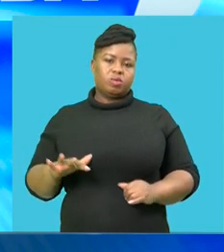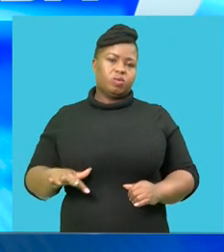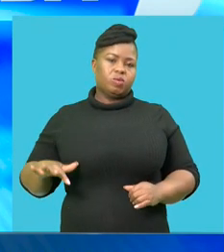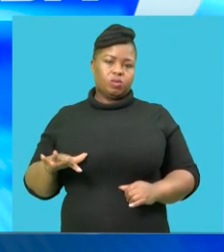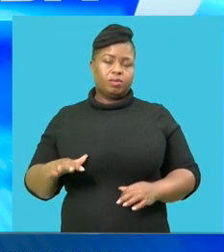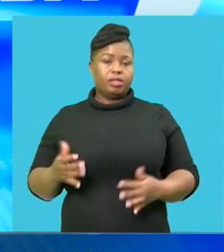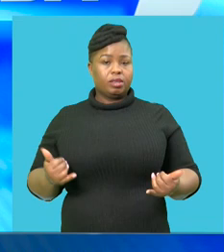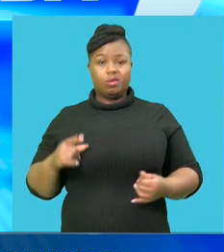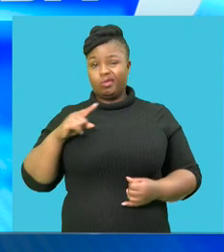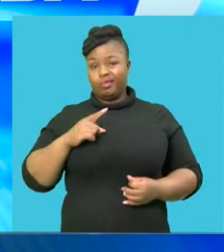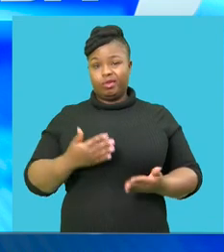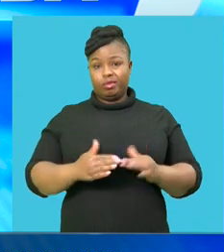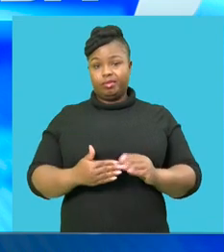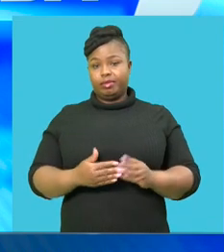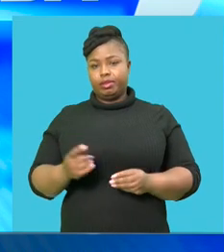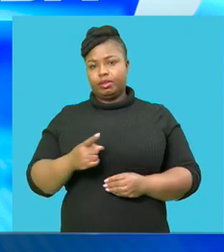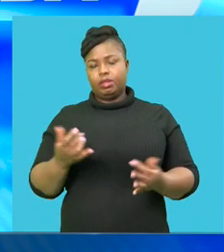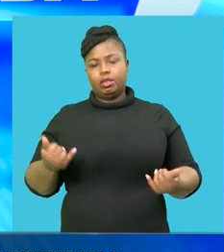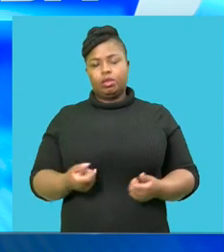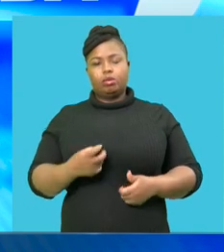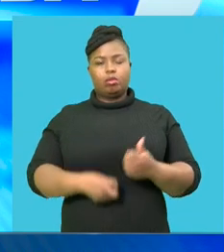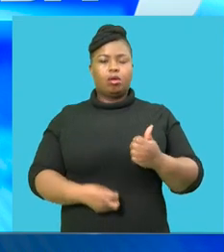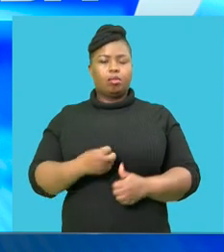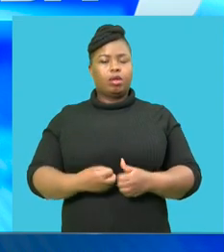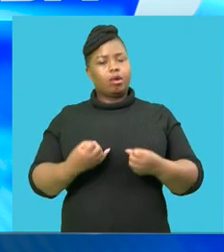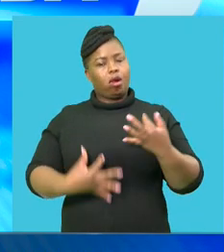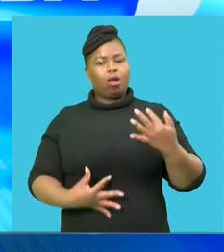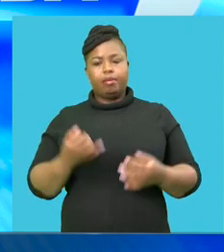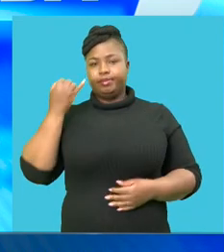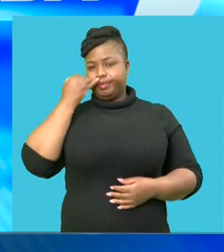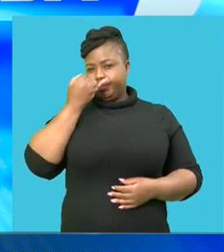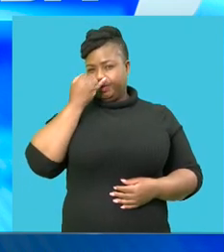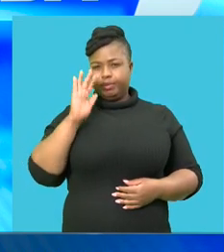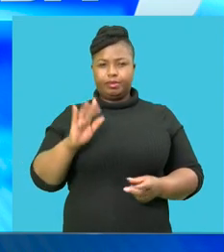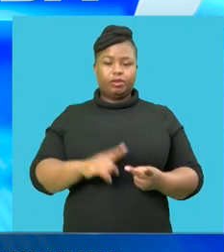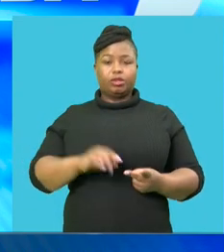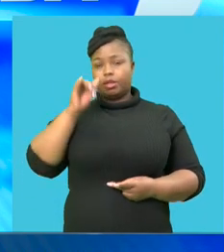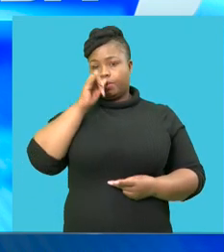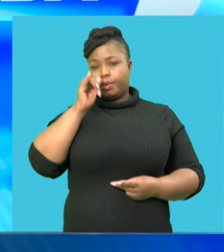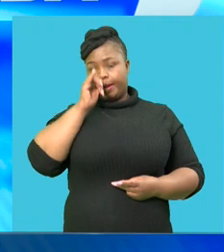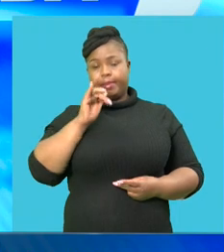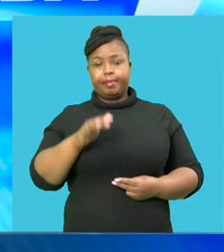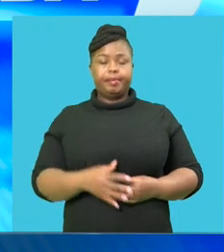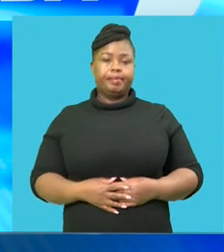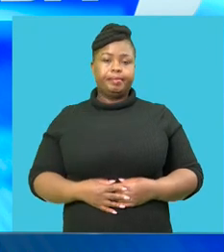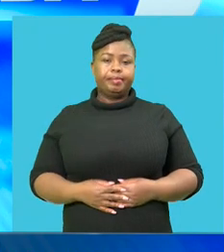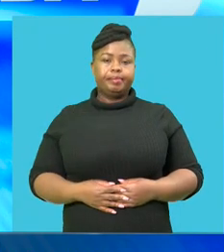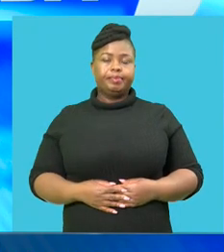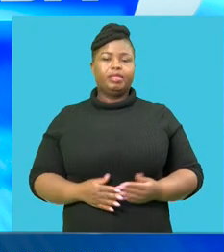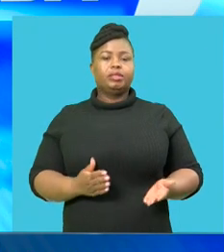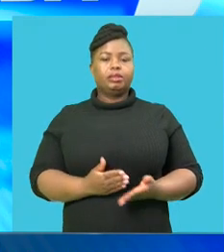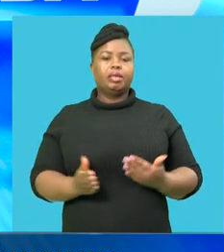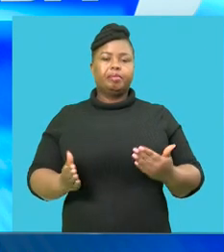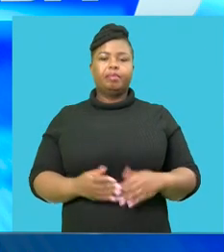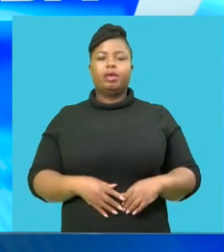esingesihle njengoba umphakathi wale ndawo ukhungethwe izinkinga zokusebenzisa izidakamizwa, ubugebengu kanye nemize eholwa izingane.